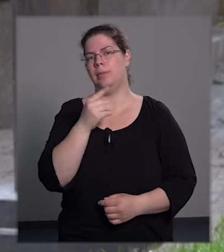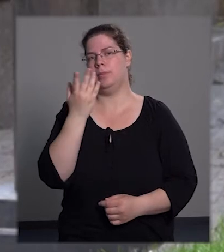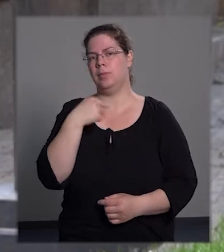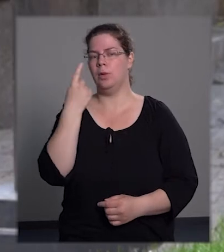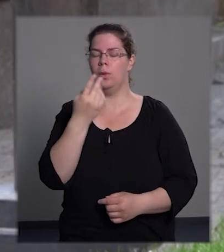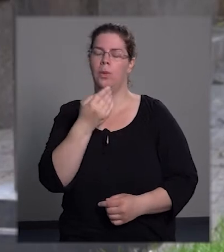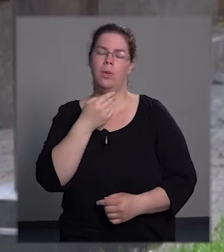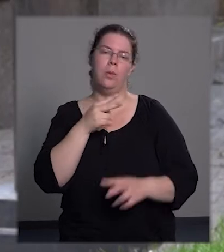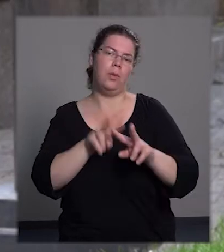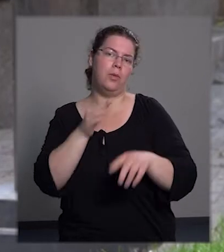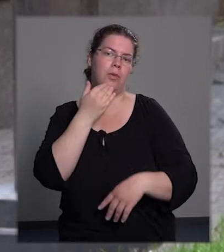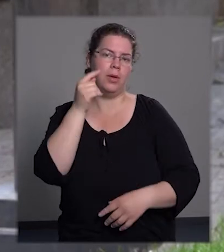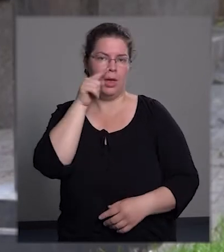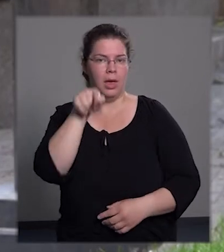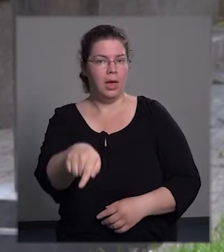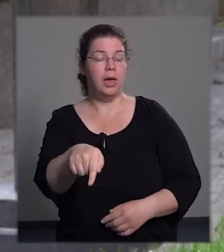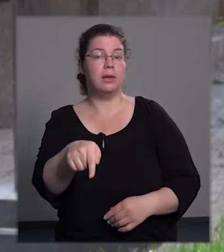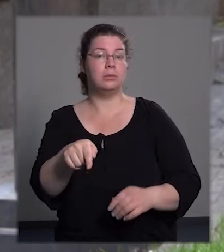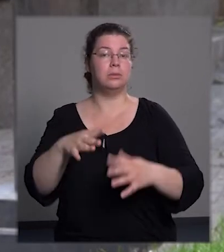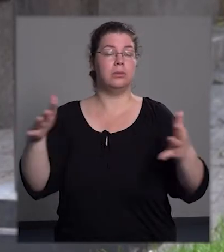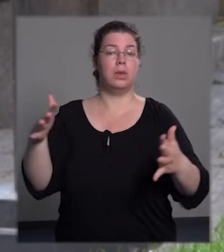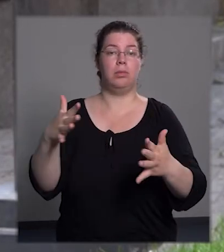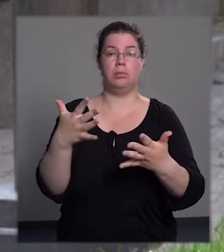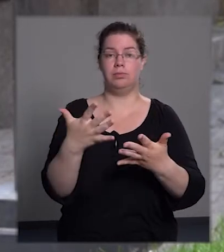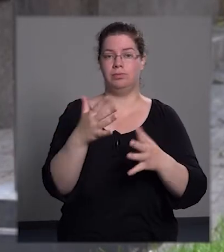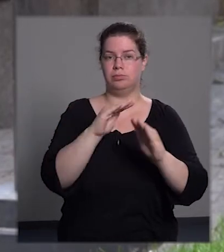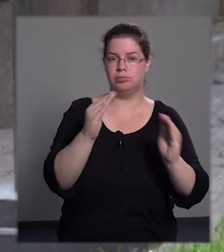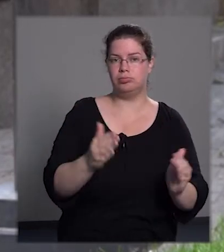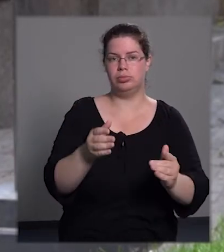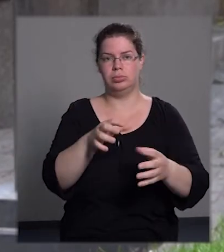nagyszabású kompozíciónak az egyik darabja,